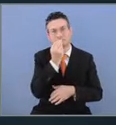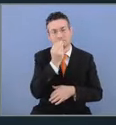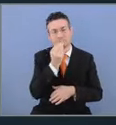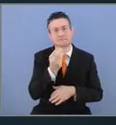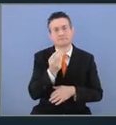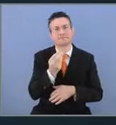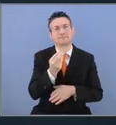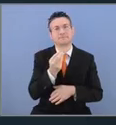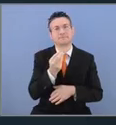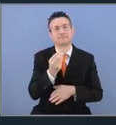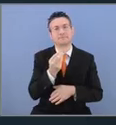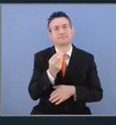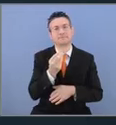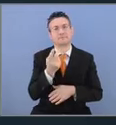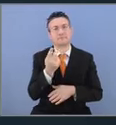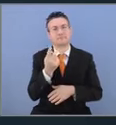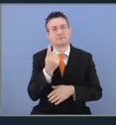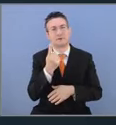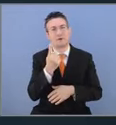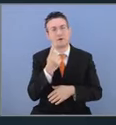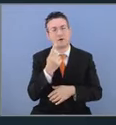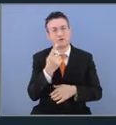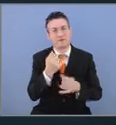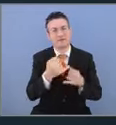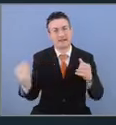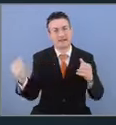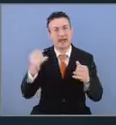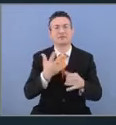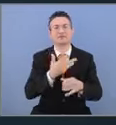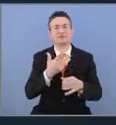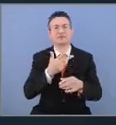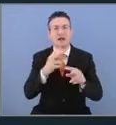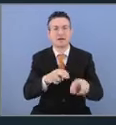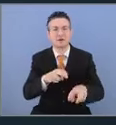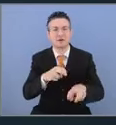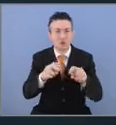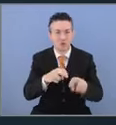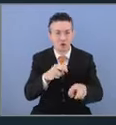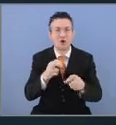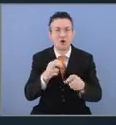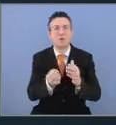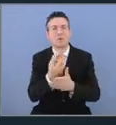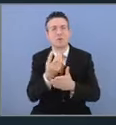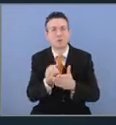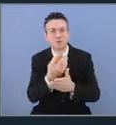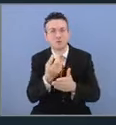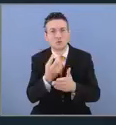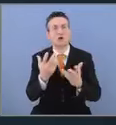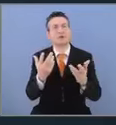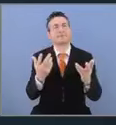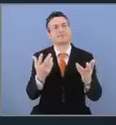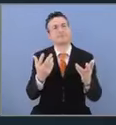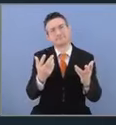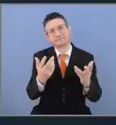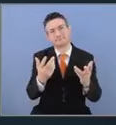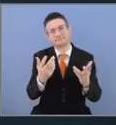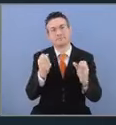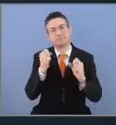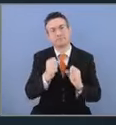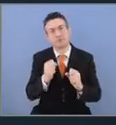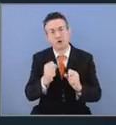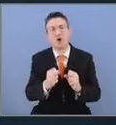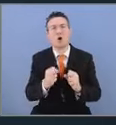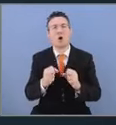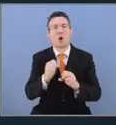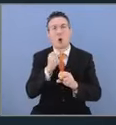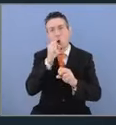agricoltori, allevatori e produttori alimentari. La filiera del cibo è anche fatta di creatività, di comunicazione, di